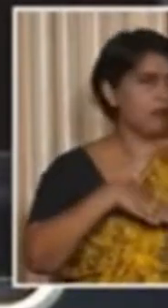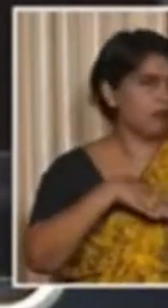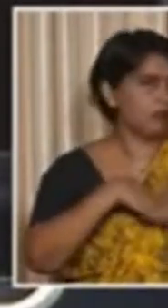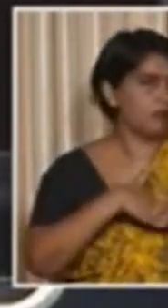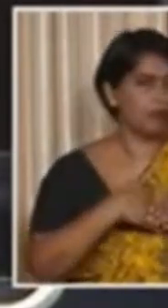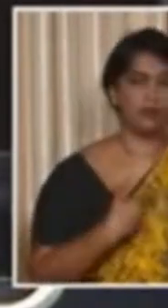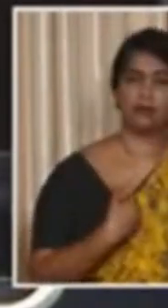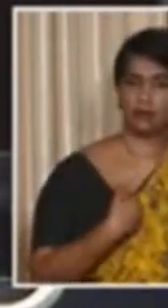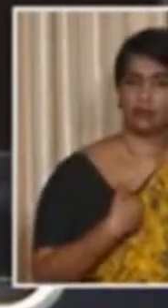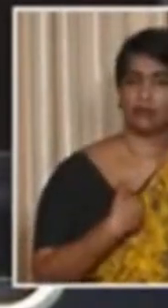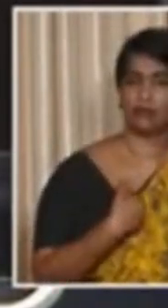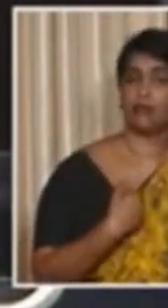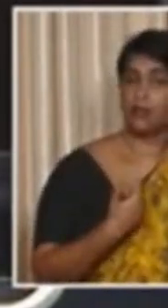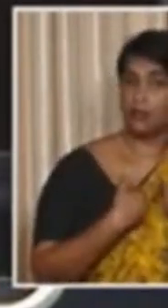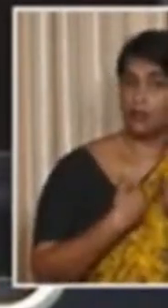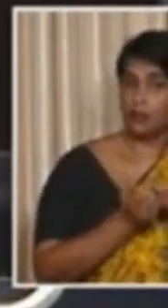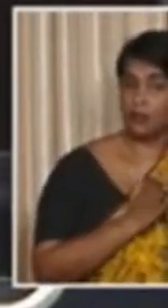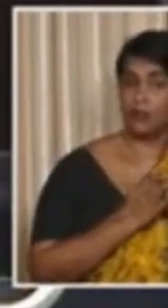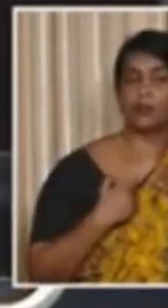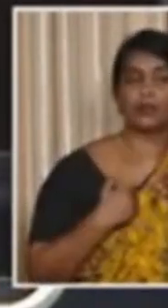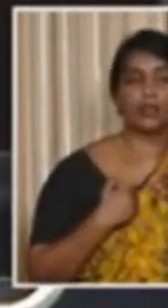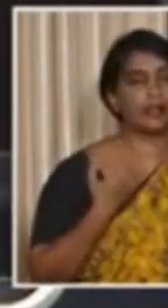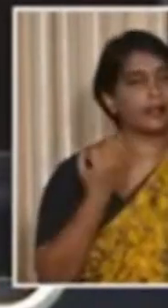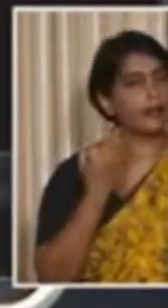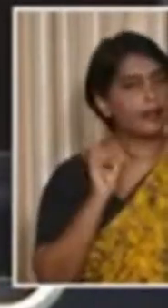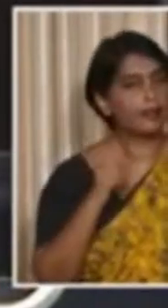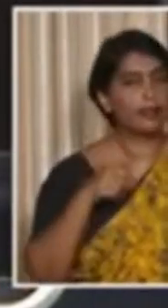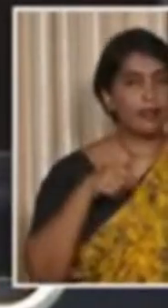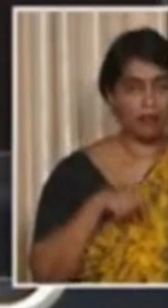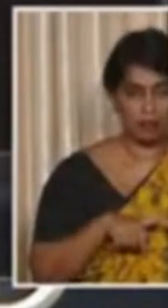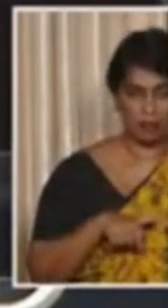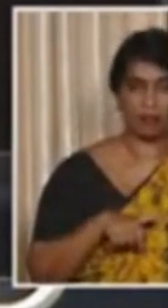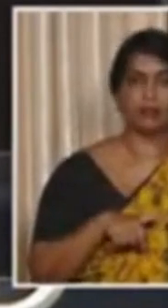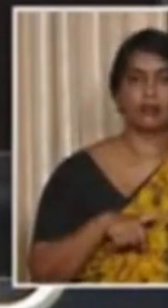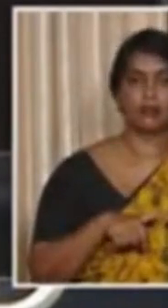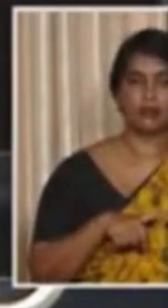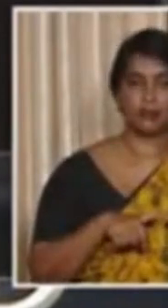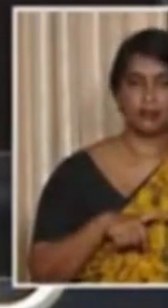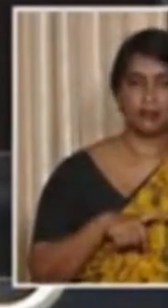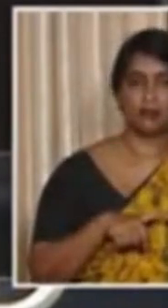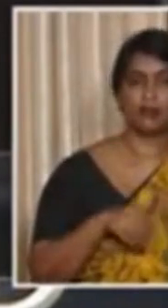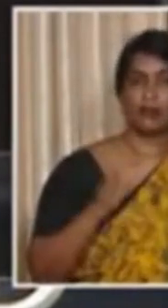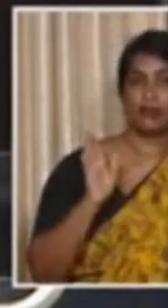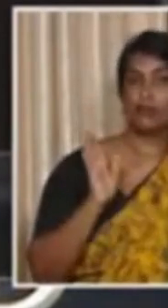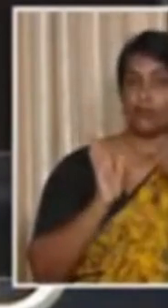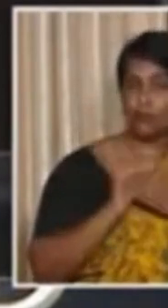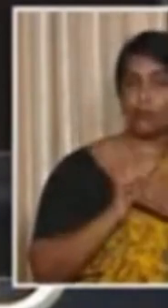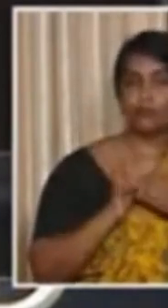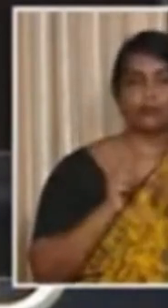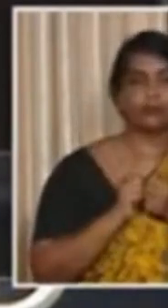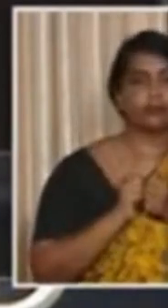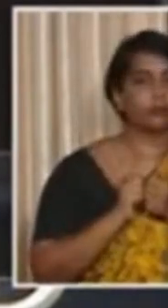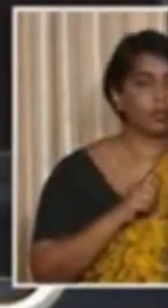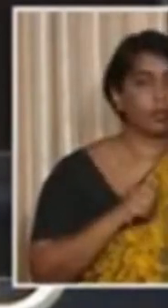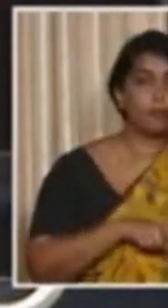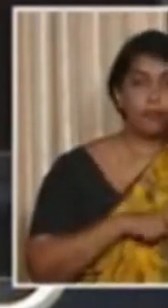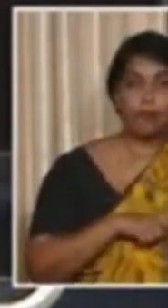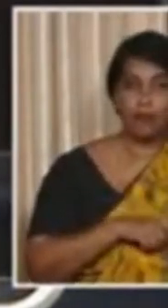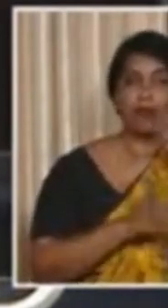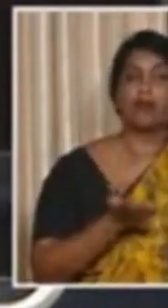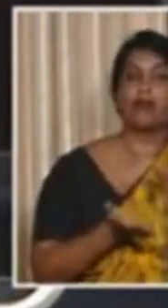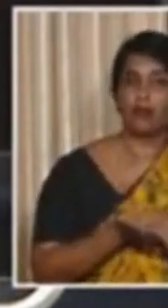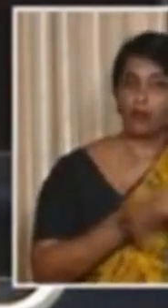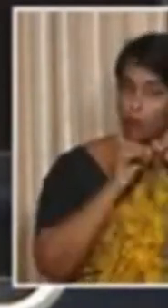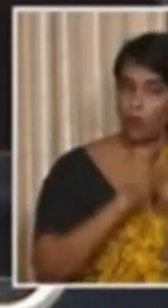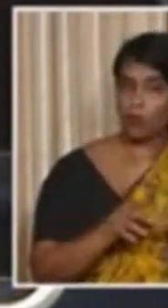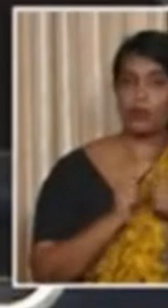அந்த விடுதலையை இன்றைக்கும் வேட்கையாக தாங்கிக் கொண்டிருக்கின்ற அந்த மக்களை சீண்ட வேண்டாம் என்று நாங்கள் சொல்கிறோம். உங்களுடைய இந்த இந்த